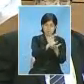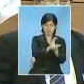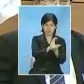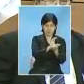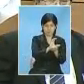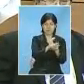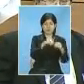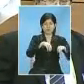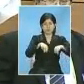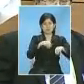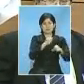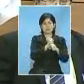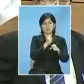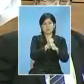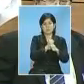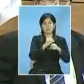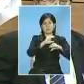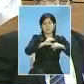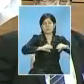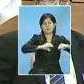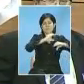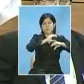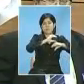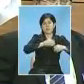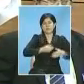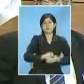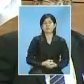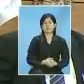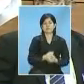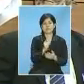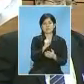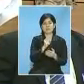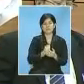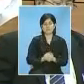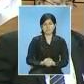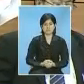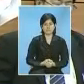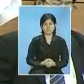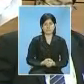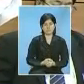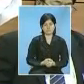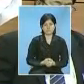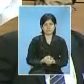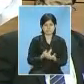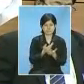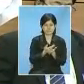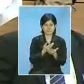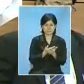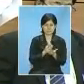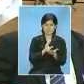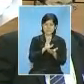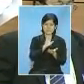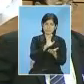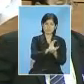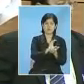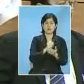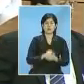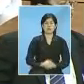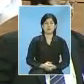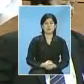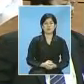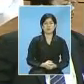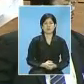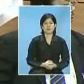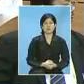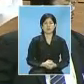ไปทำในส่วนของการนำนะครับเงินเข้าไปวางในส่วนเพื่อเป็น